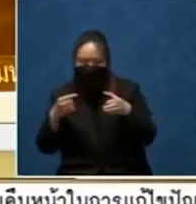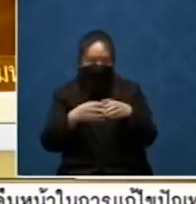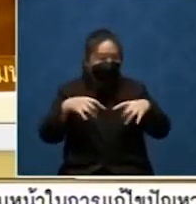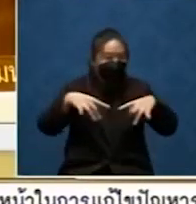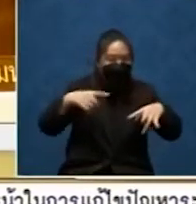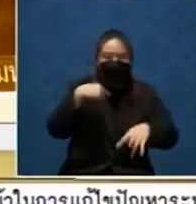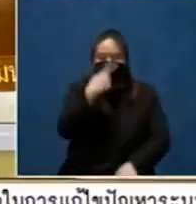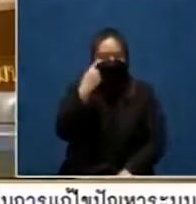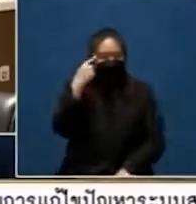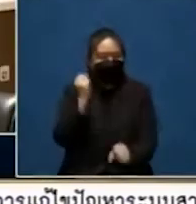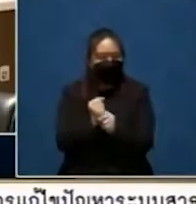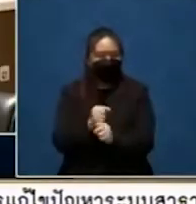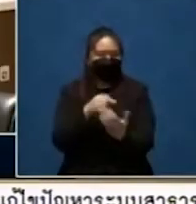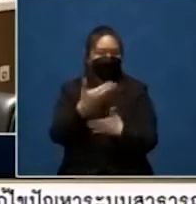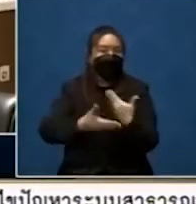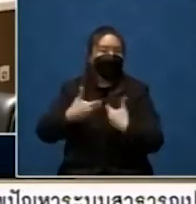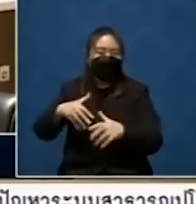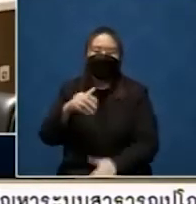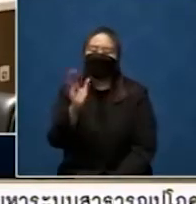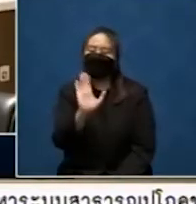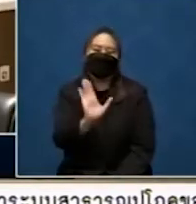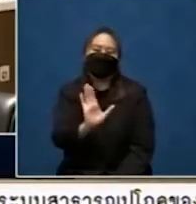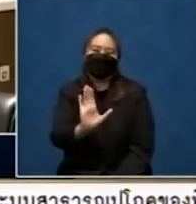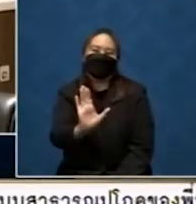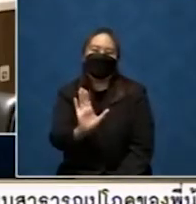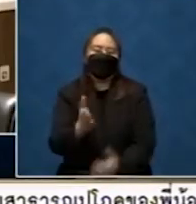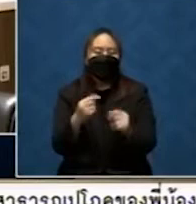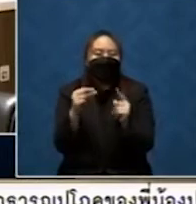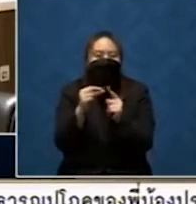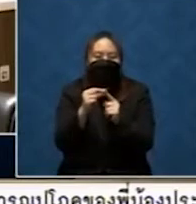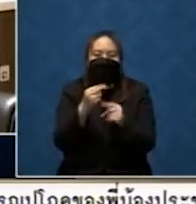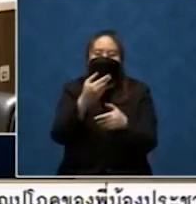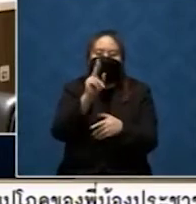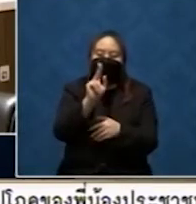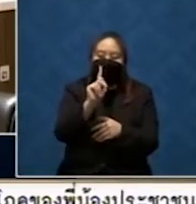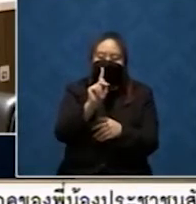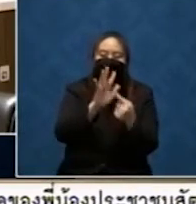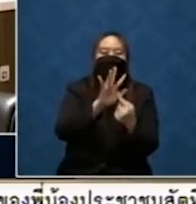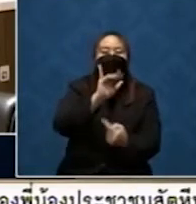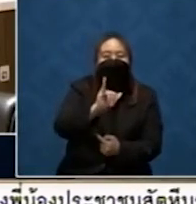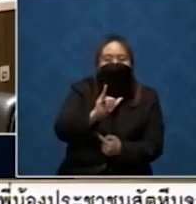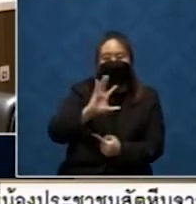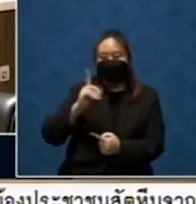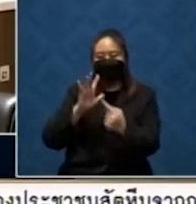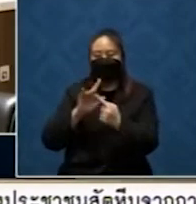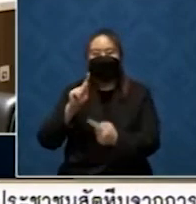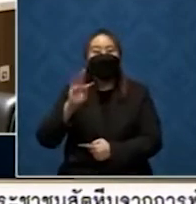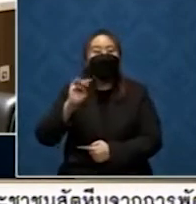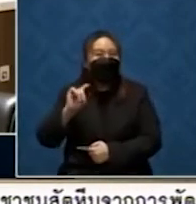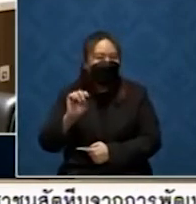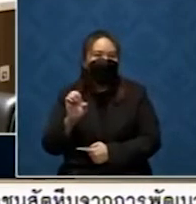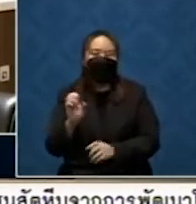ะครับก็ต้องดูเจตนาเพราะนั้นไอ้การที่จะไปพูดว่าขายชาติอะไรนี้เขาคงต้องปฏิเสธว่าไม่มีใครที่จะคิ